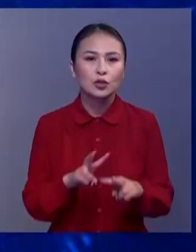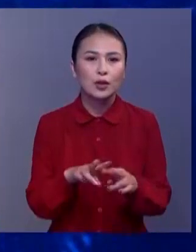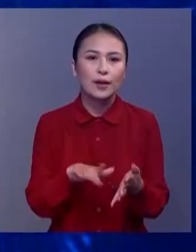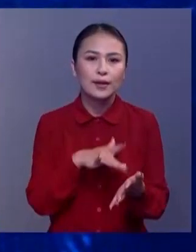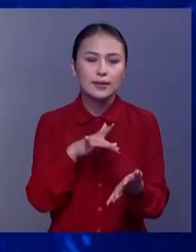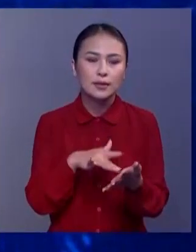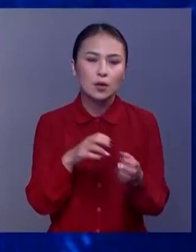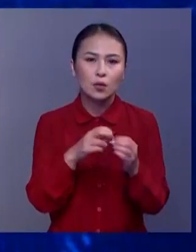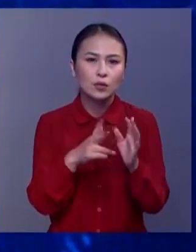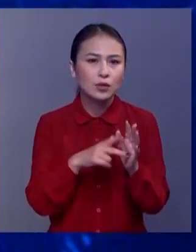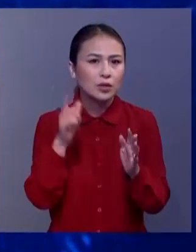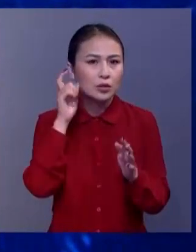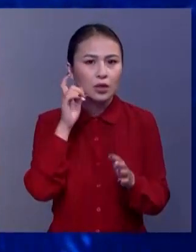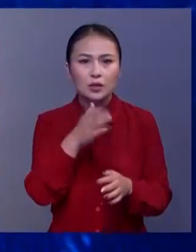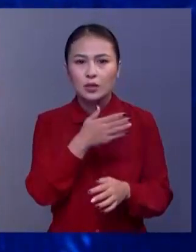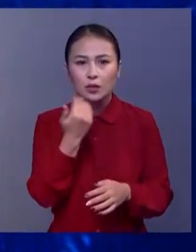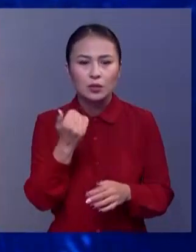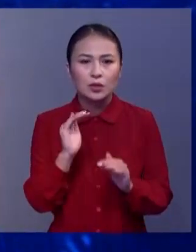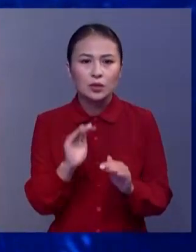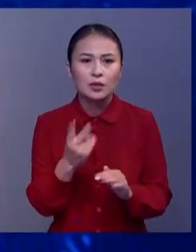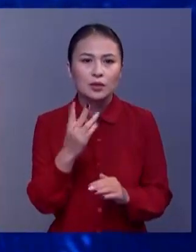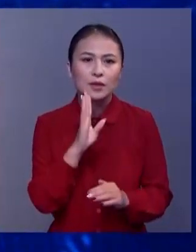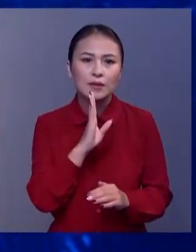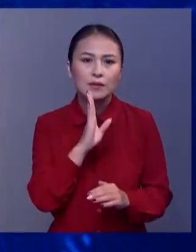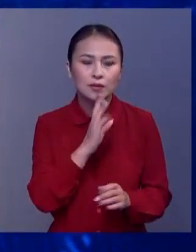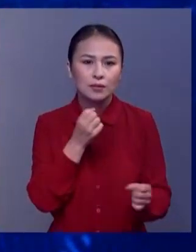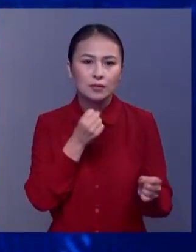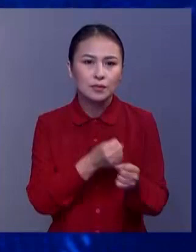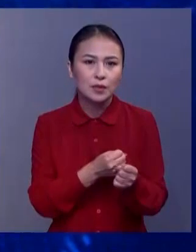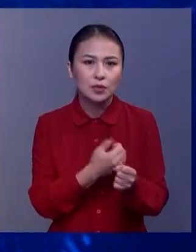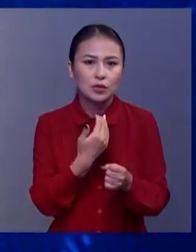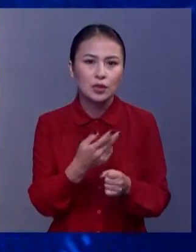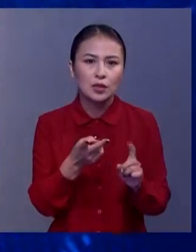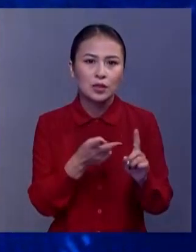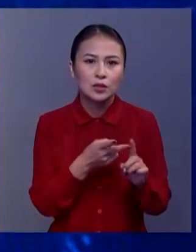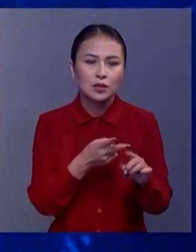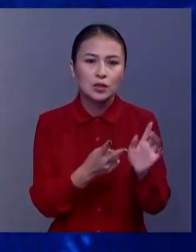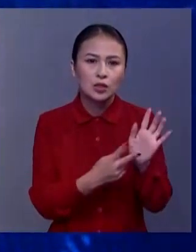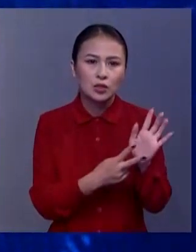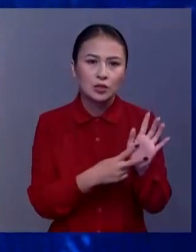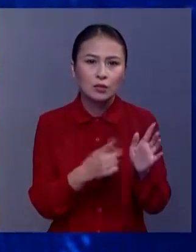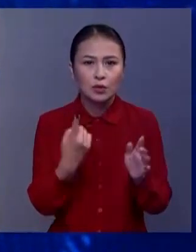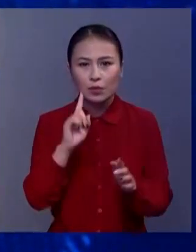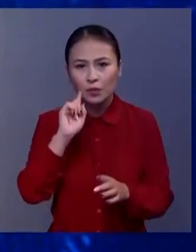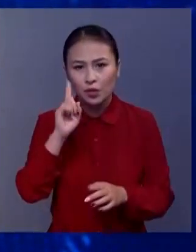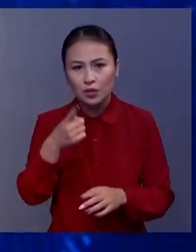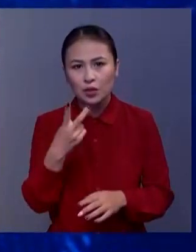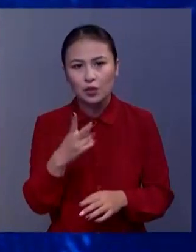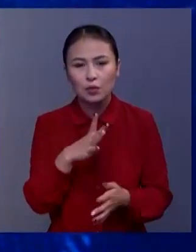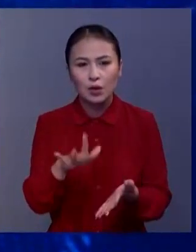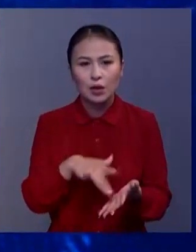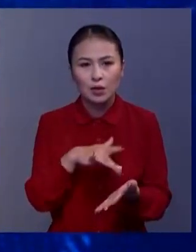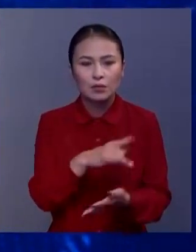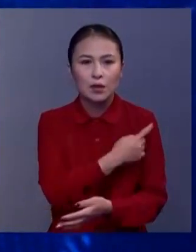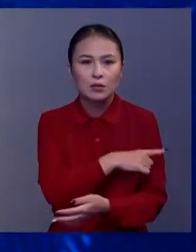Нұрсұлтан қаласында кәмелет жасқа толмаған екі қыз баланы көлік қағып кетті. Олардың біреуі жетіде, екіншісі небәрі бір жаста. Екеуі де